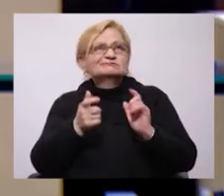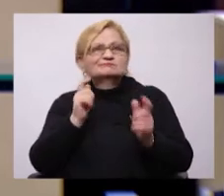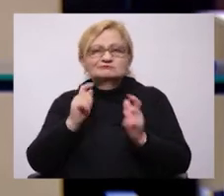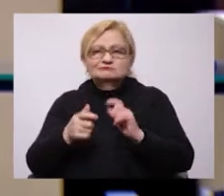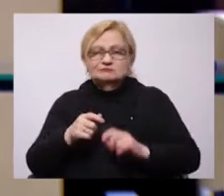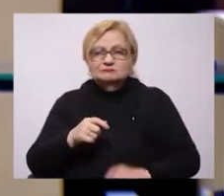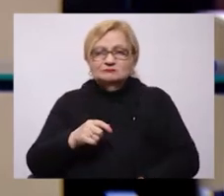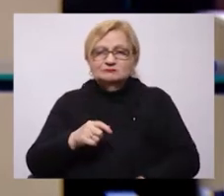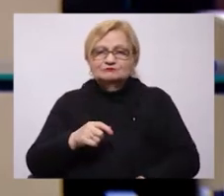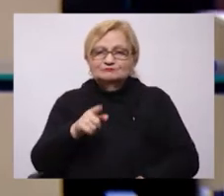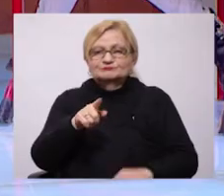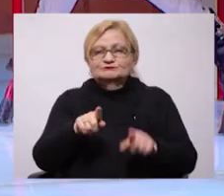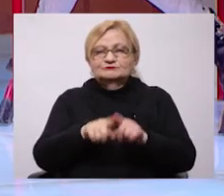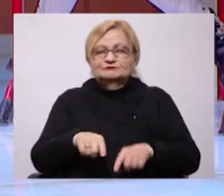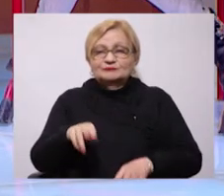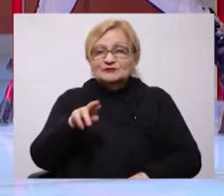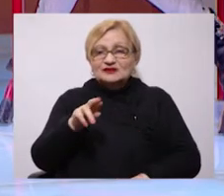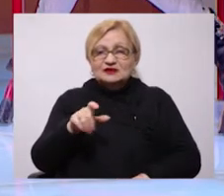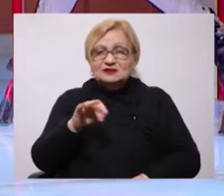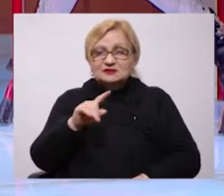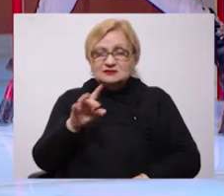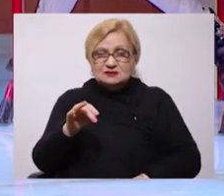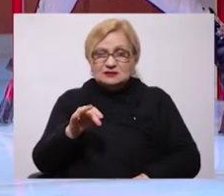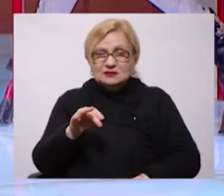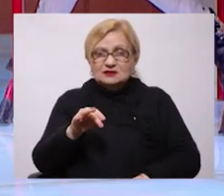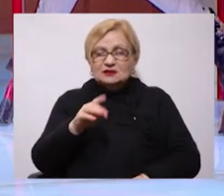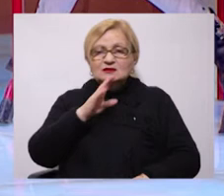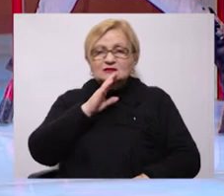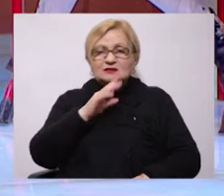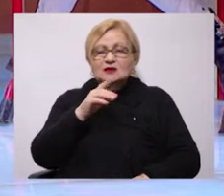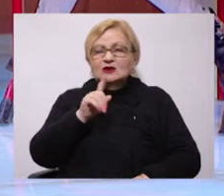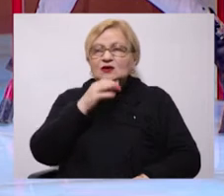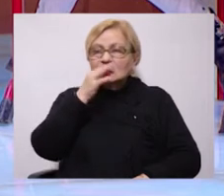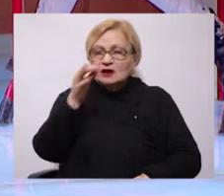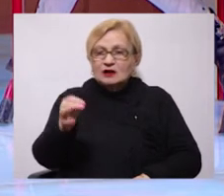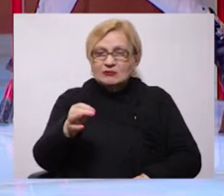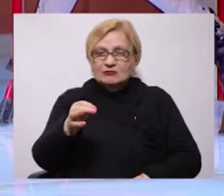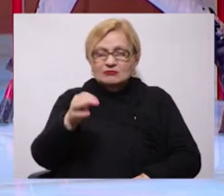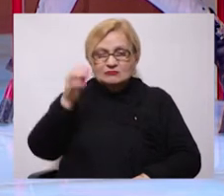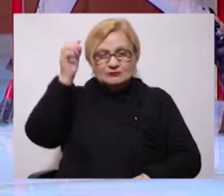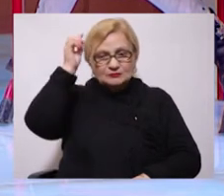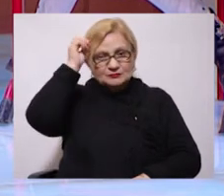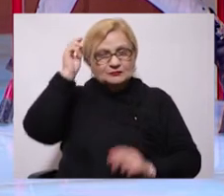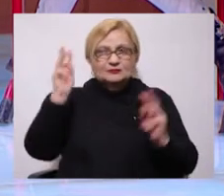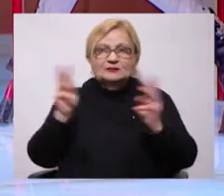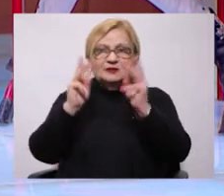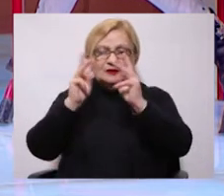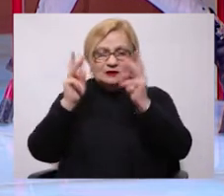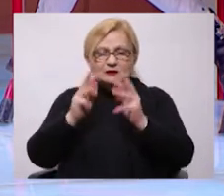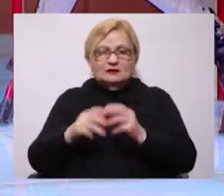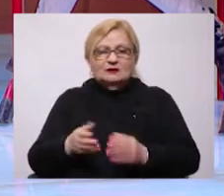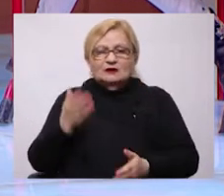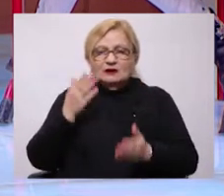ზუსტად დეიზივით ყოფილხარ. დეიზის მათთვის თუნდაც ის რომ ეთქვა, თმაზე ცეცხლი გიკიდიათ,